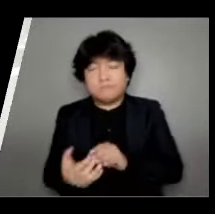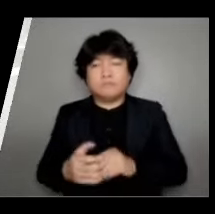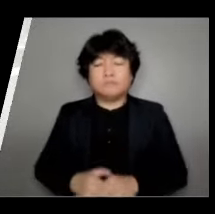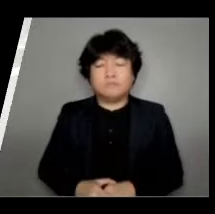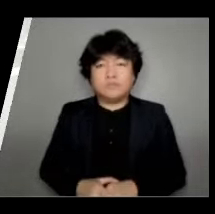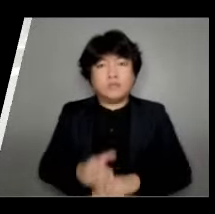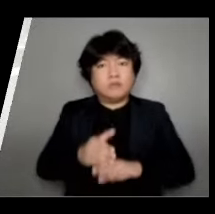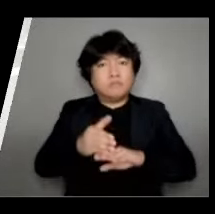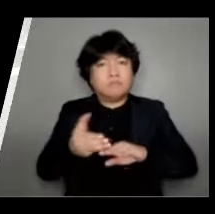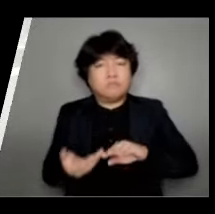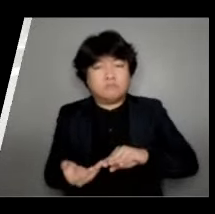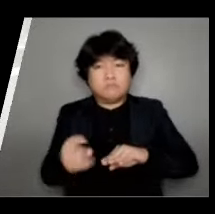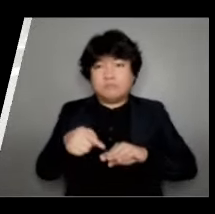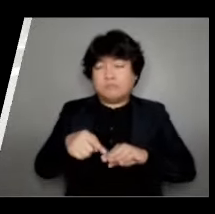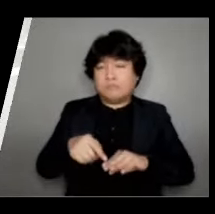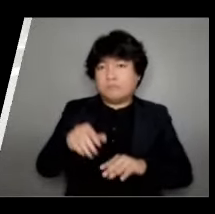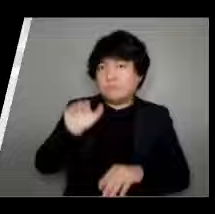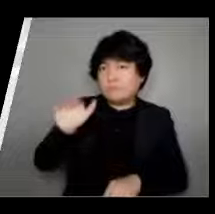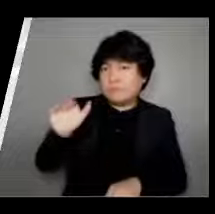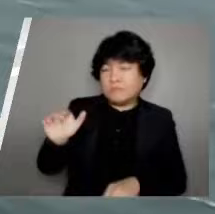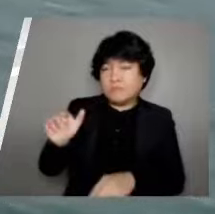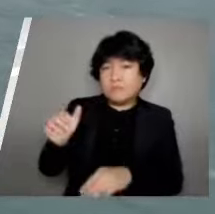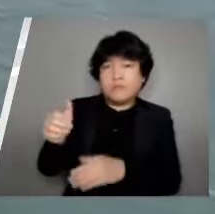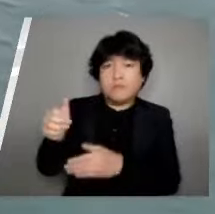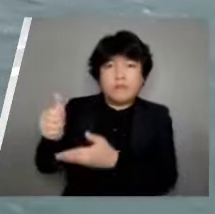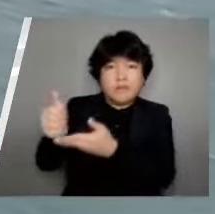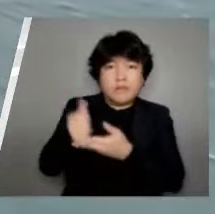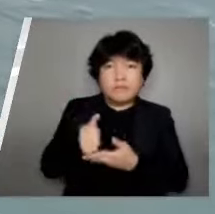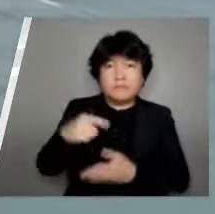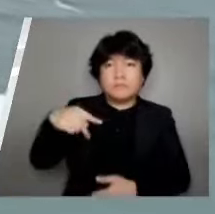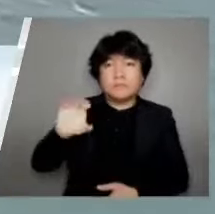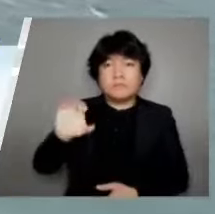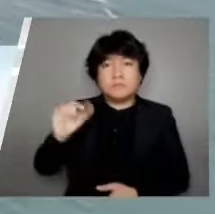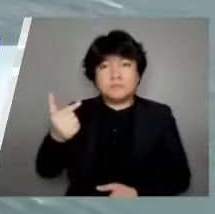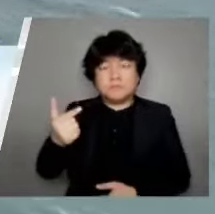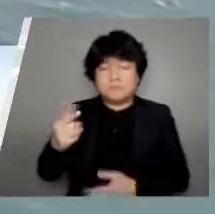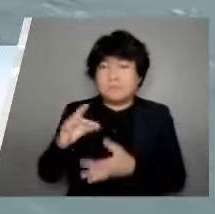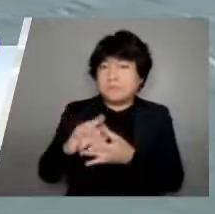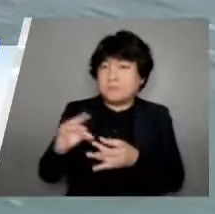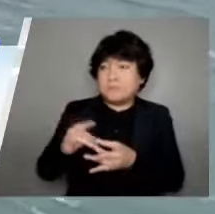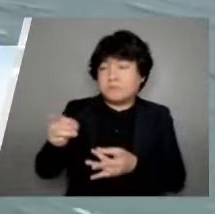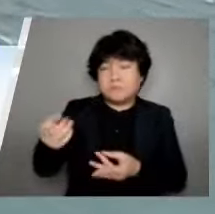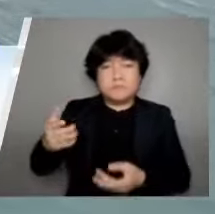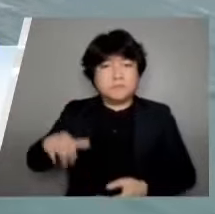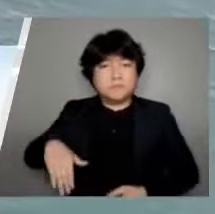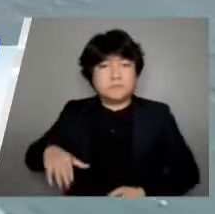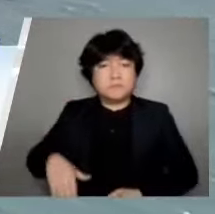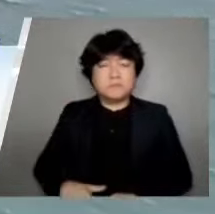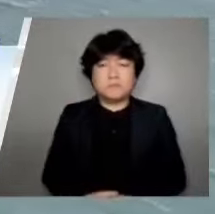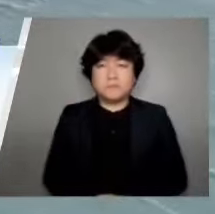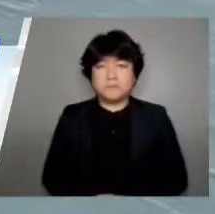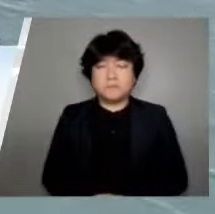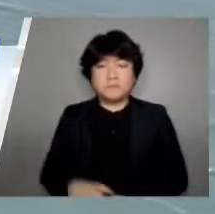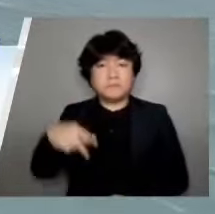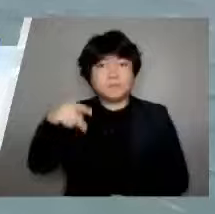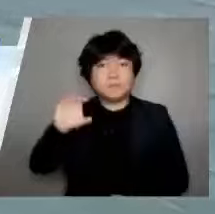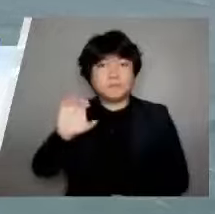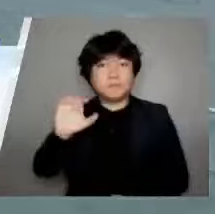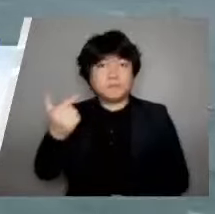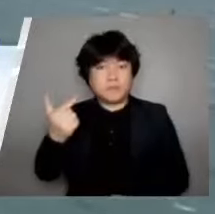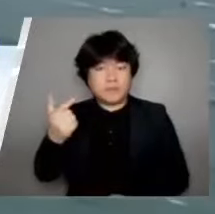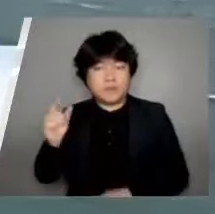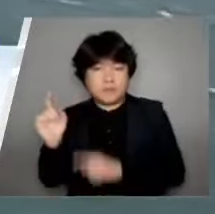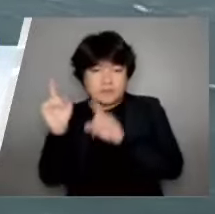PCG. Wala pang pahayag ang Coast Guard kaugnay nito. Nagsagawa na ng aerial survey ang PCG bilang bahagi ng kanilang oil spill